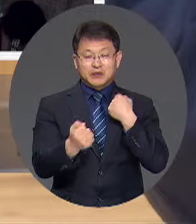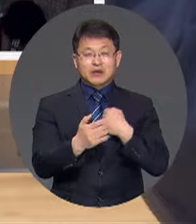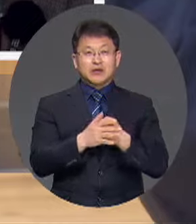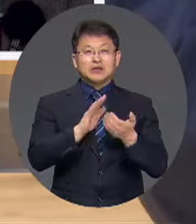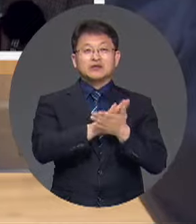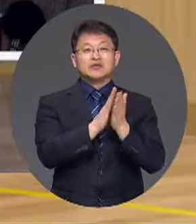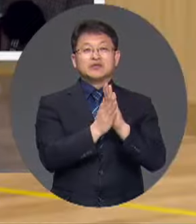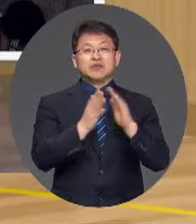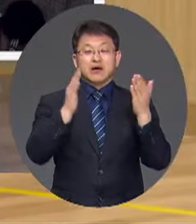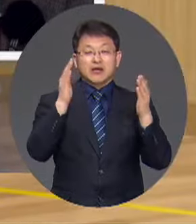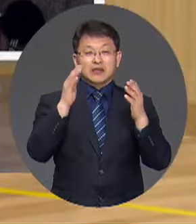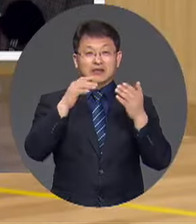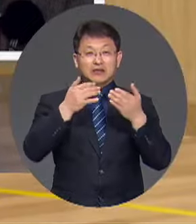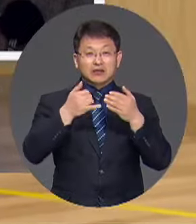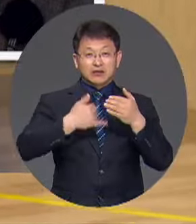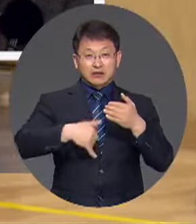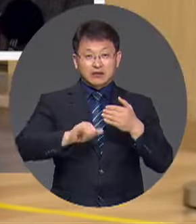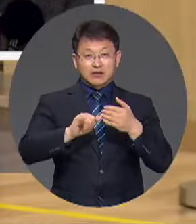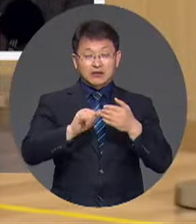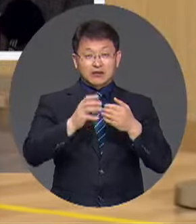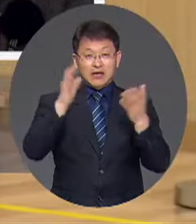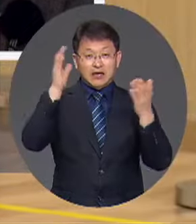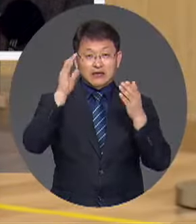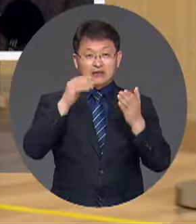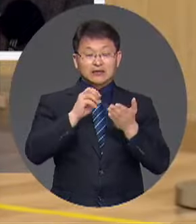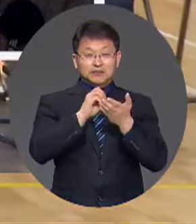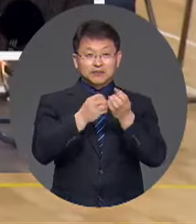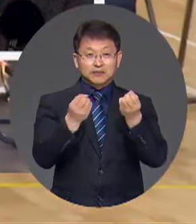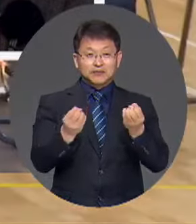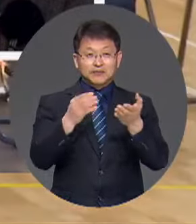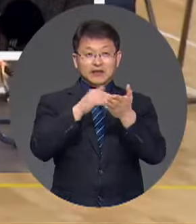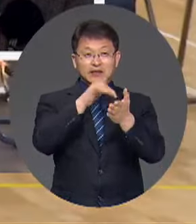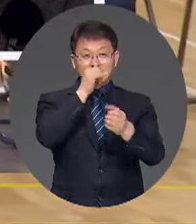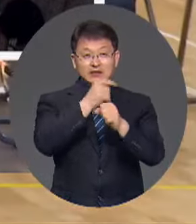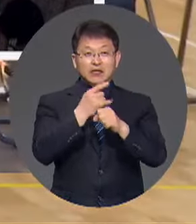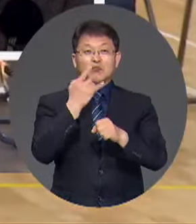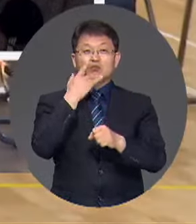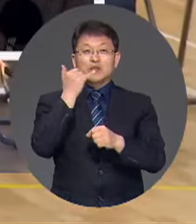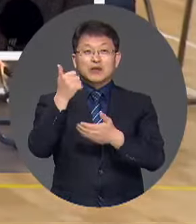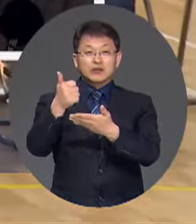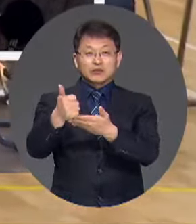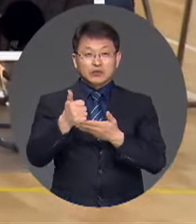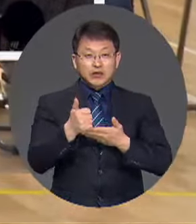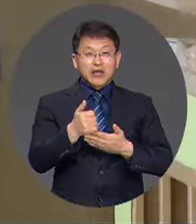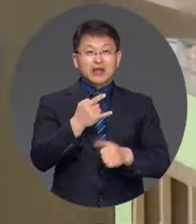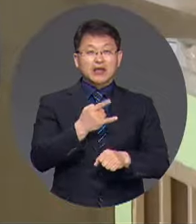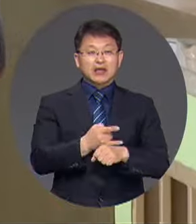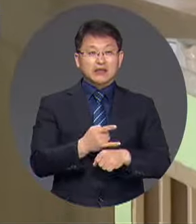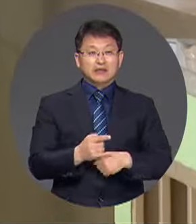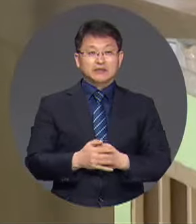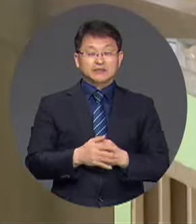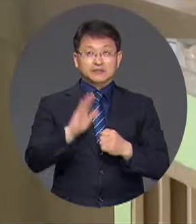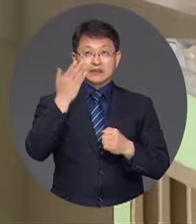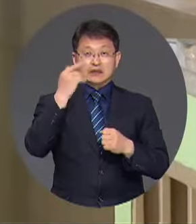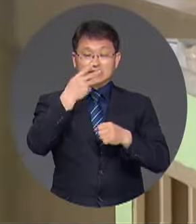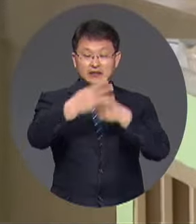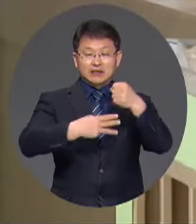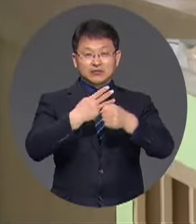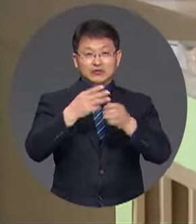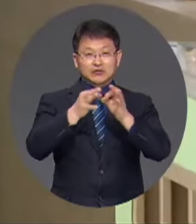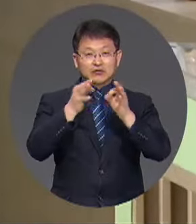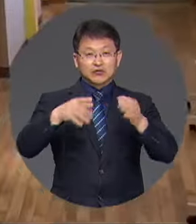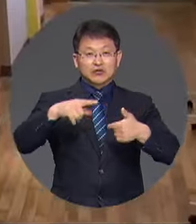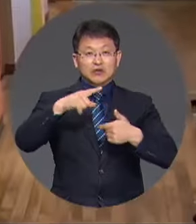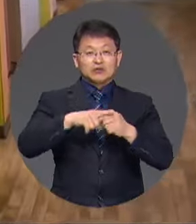이제 유치원 친구들 입학식을 하니까 학부님들을 좀 초대를 했거든요. 최근 3년 동안